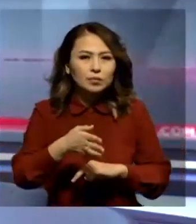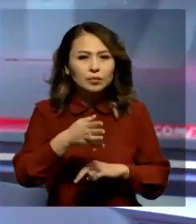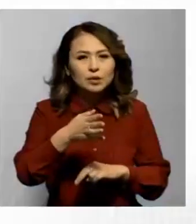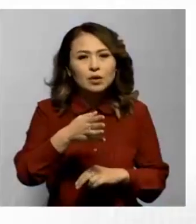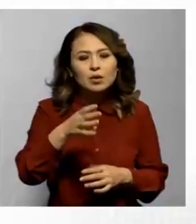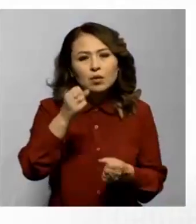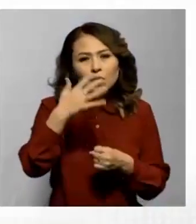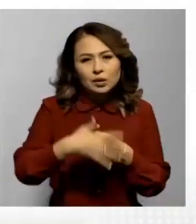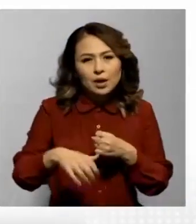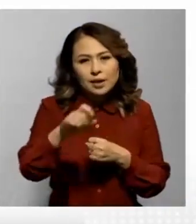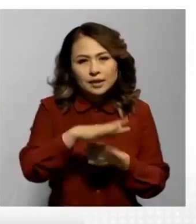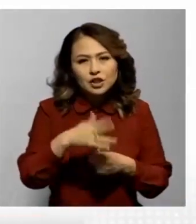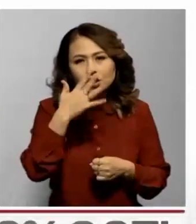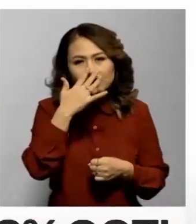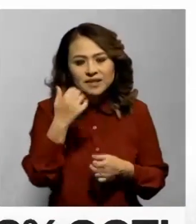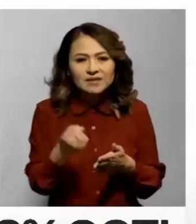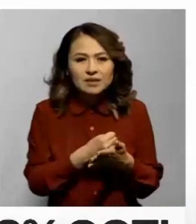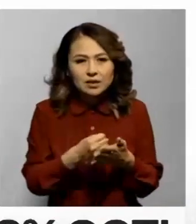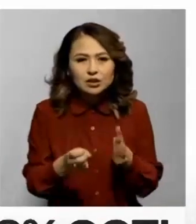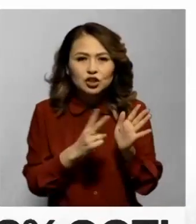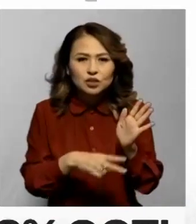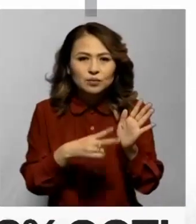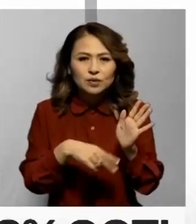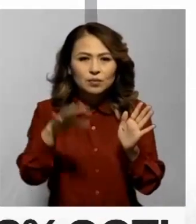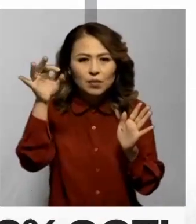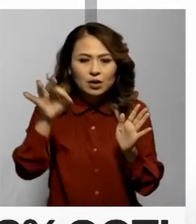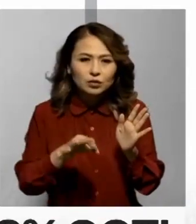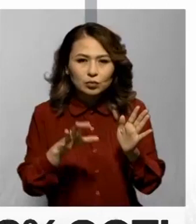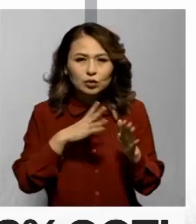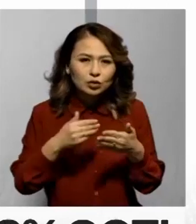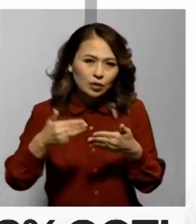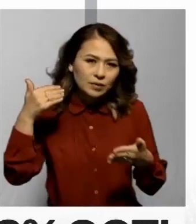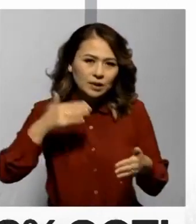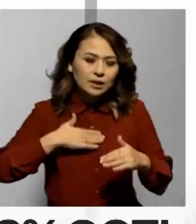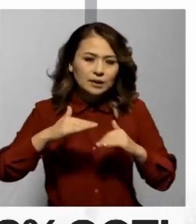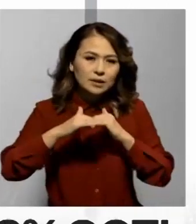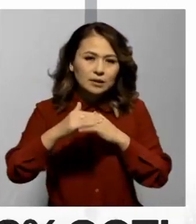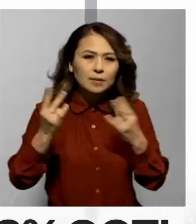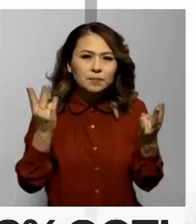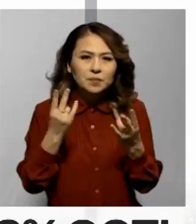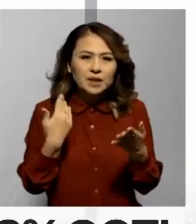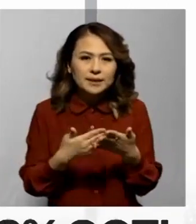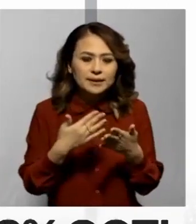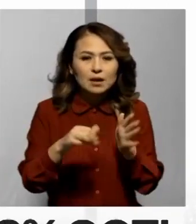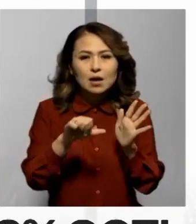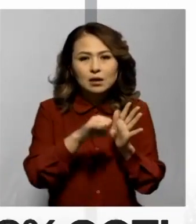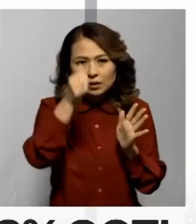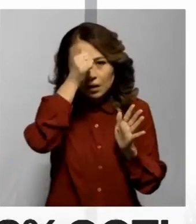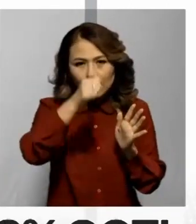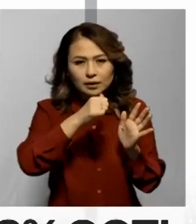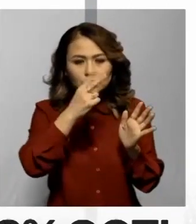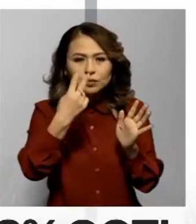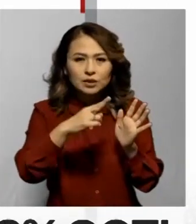қоймай. Десек те, Орталық Азиядағы шетелдік инвестициялардың 70%-ы бұрынғыша біздің елге тиесілі. Мәселен, биыл 6 айда